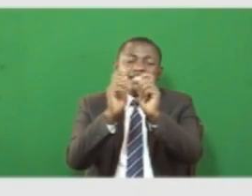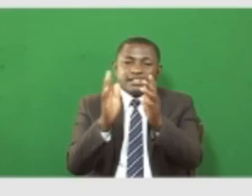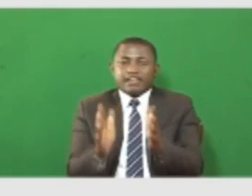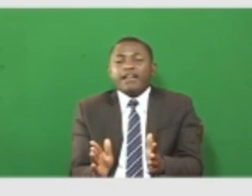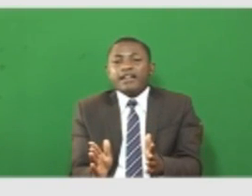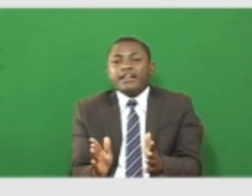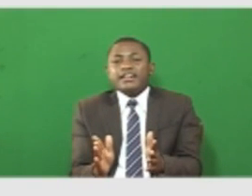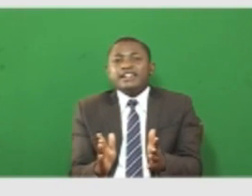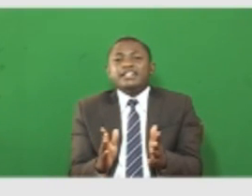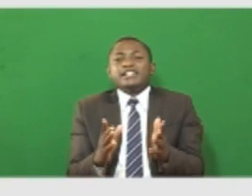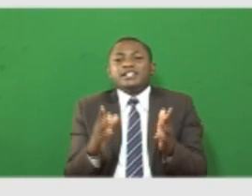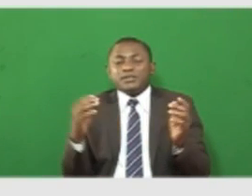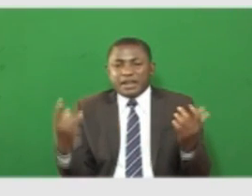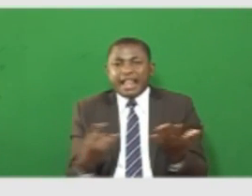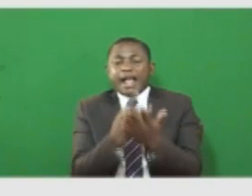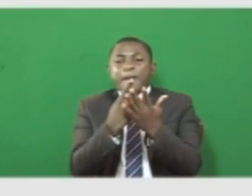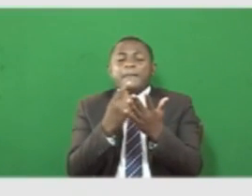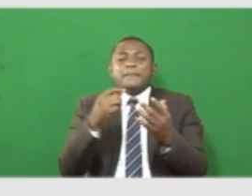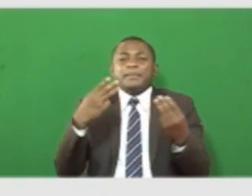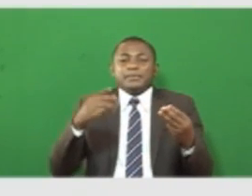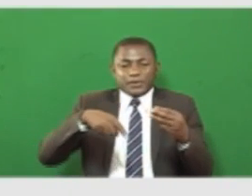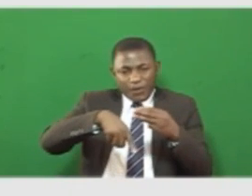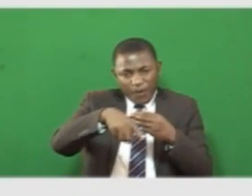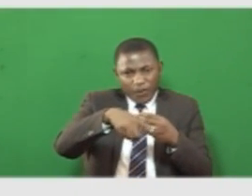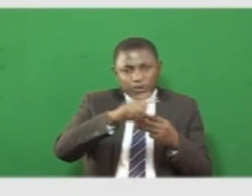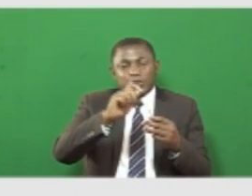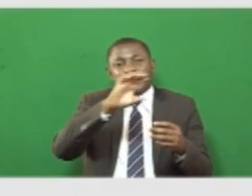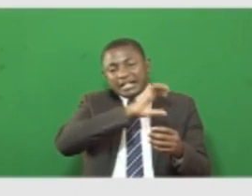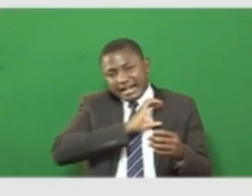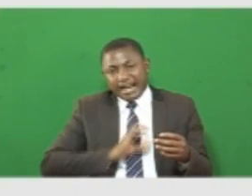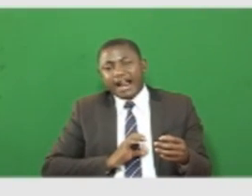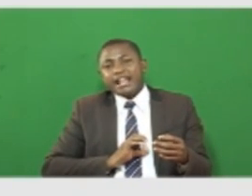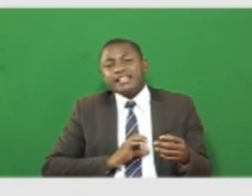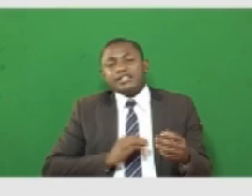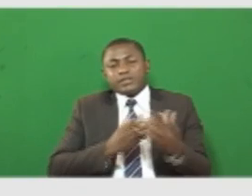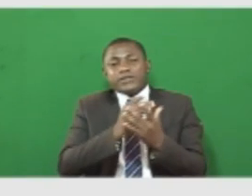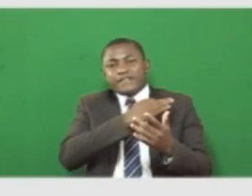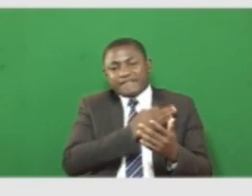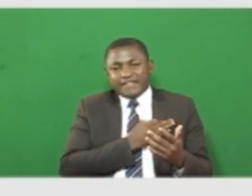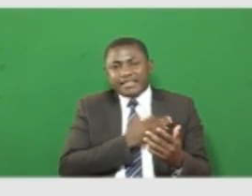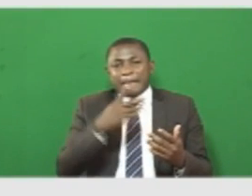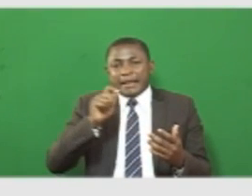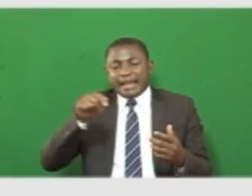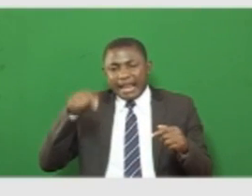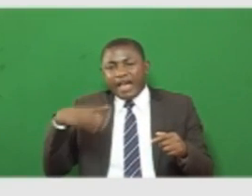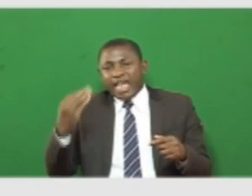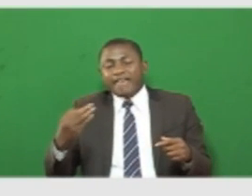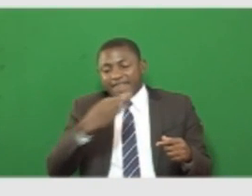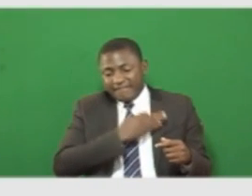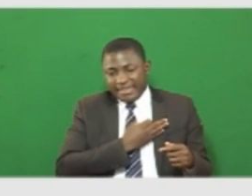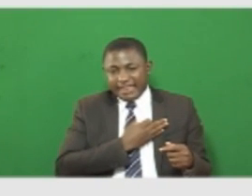Kristu kuti tiruramiswe nekutenda. Zvino kutenda zvakwakasvika hatichisiri pasi